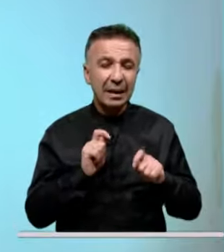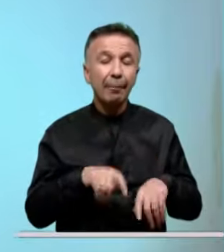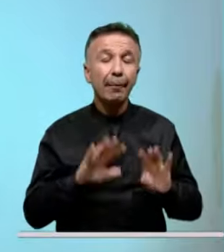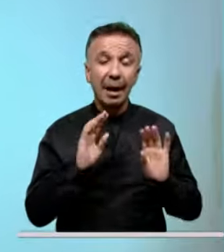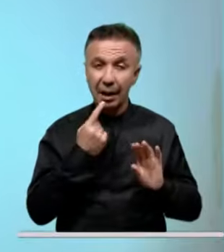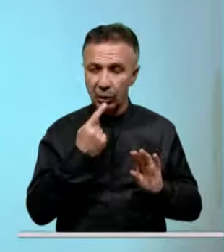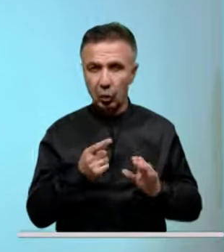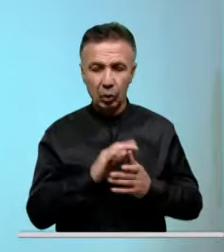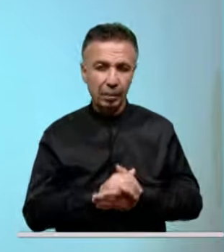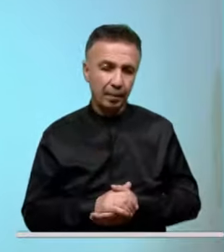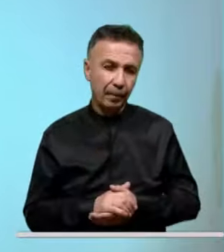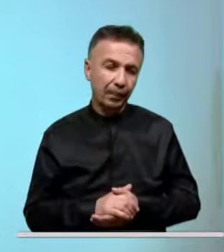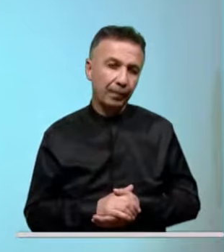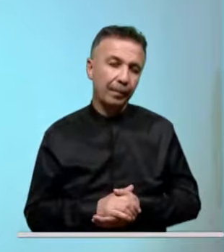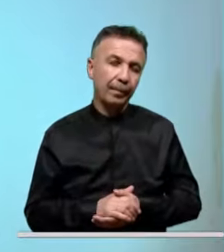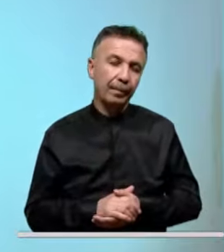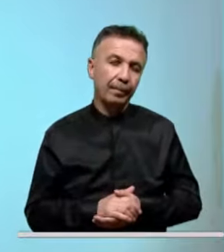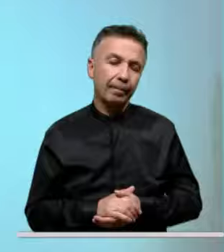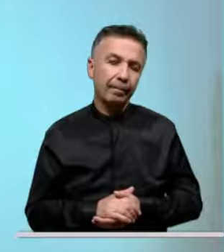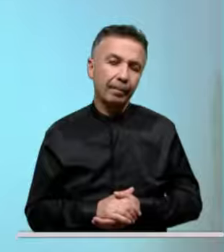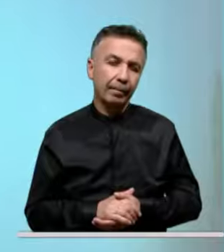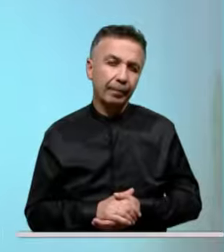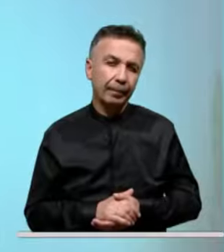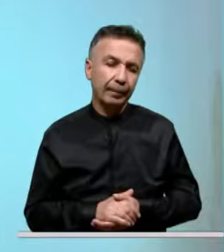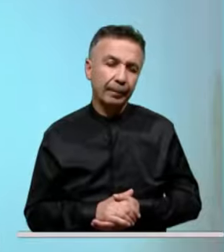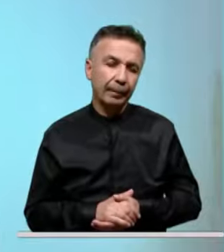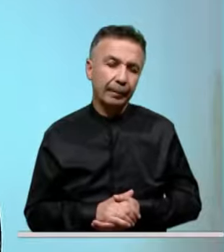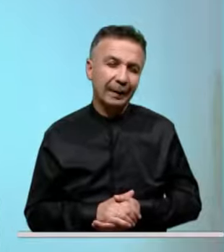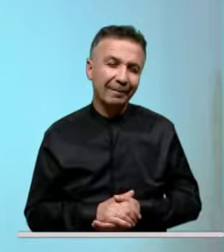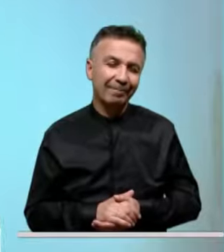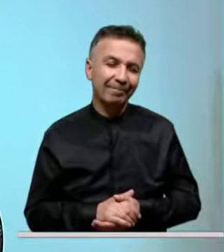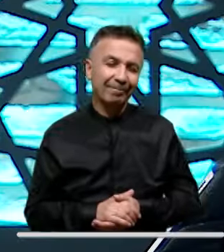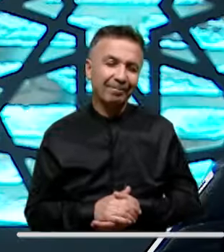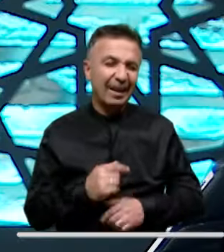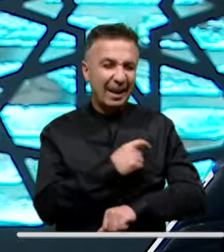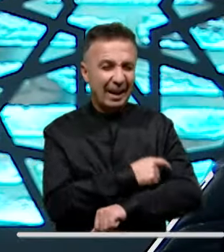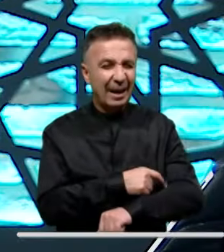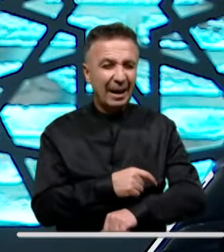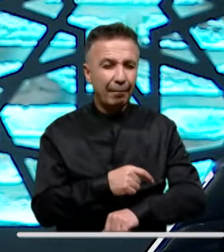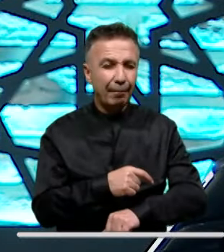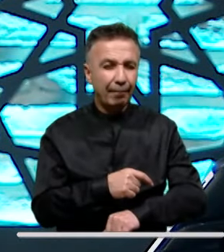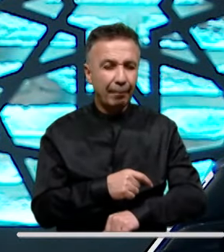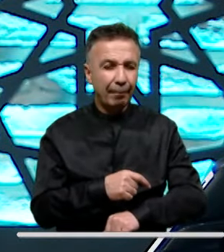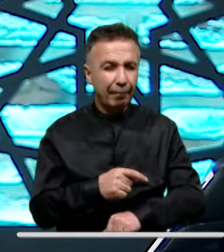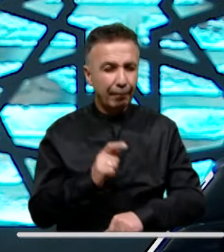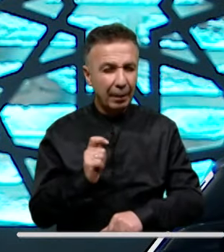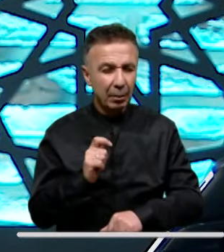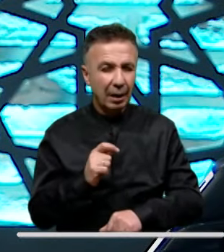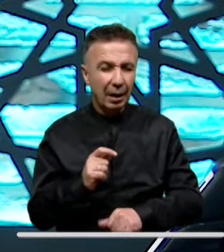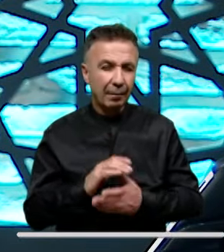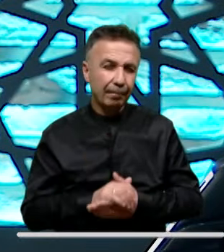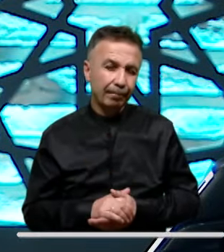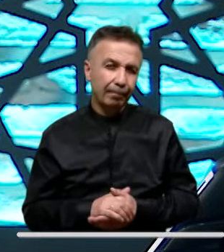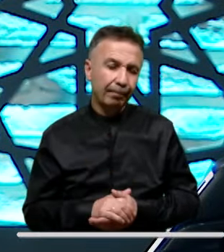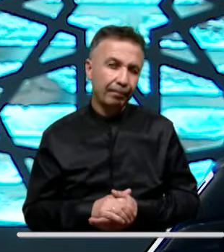girmemizi istemiyor. Onay vermiyor demektir. Bu anlama gelir. Bilmiyorum. Mutlak olarak haram anlamına gelmiyor yani. Hayır, mutlak haram